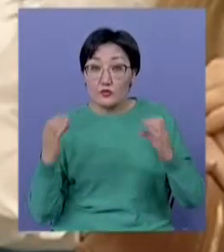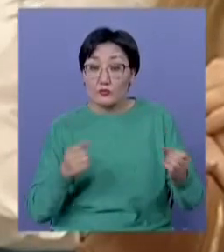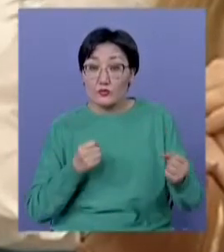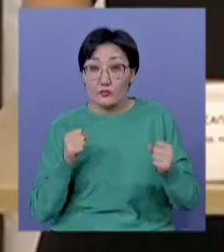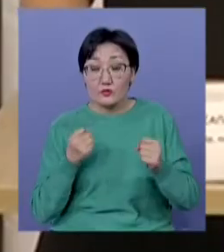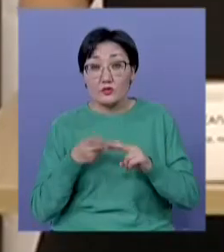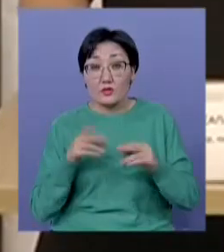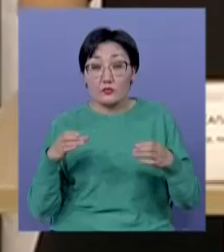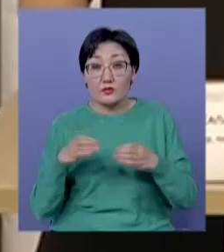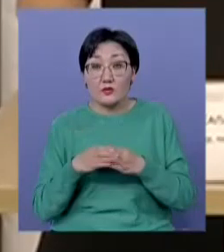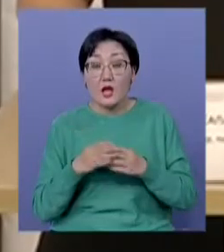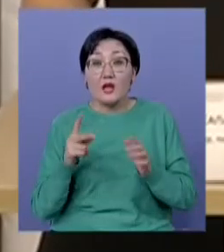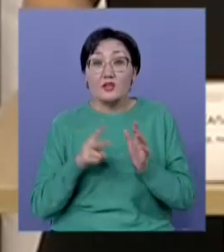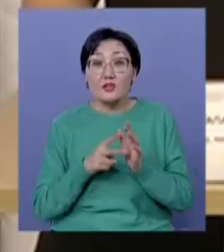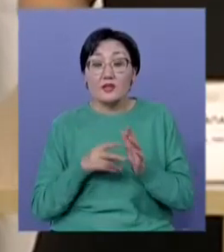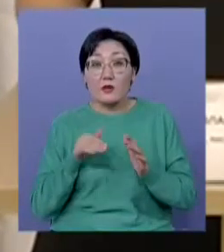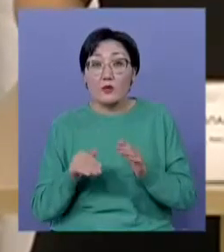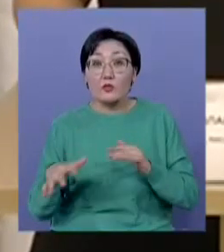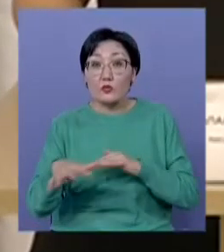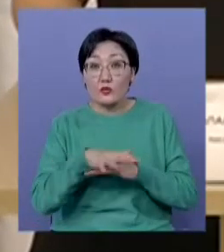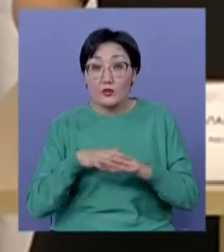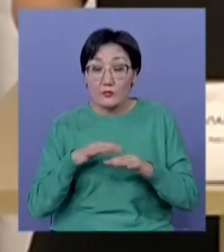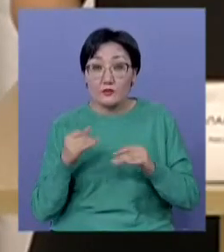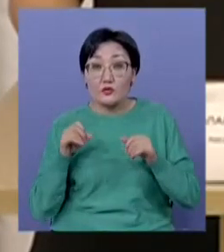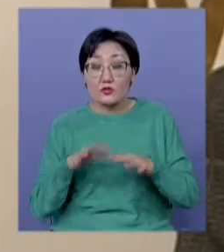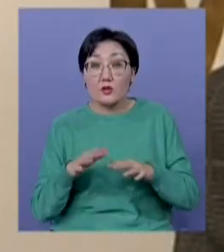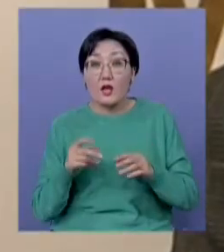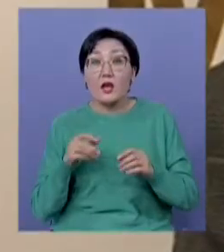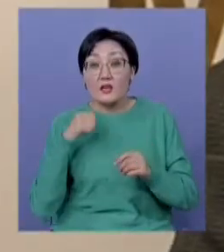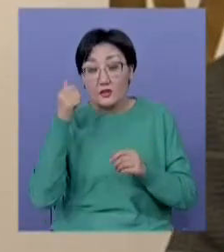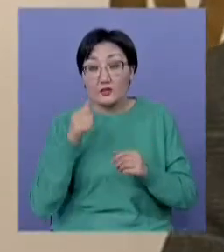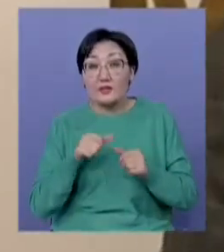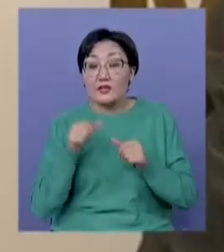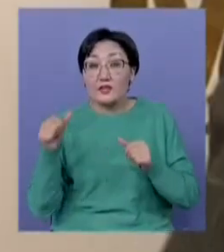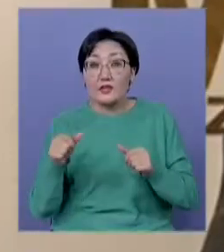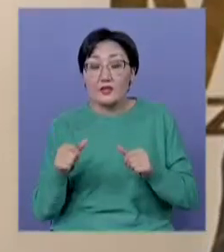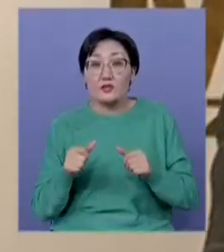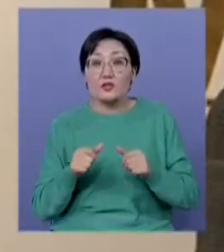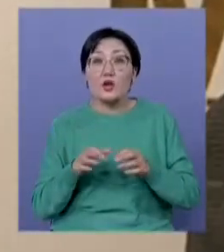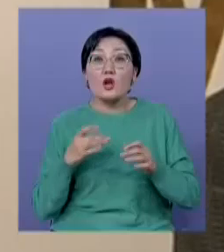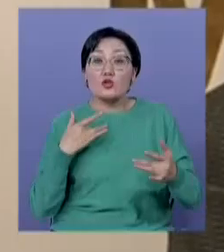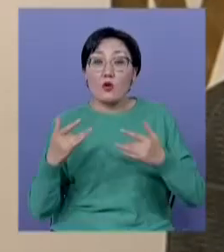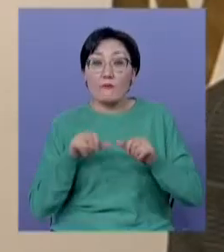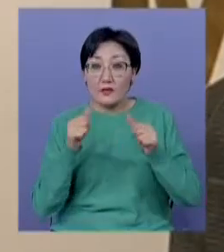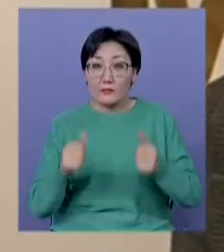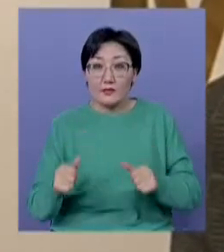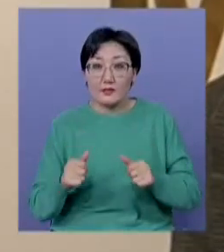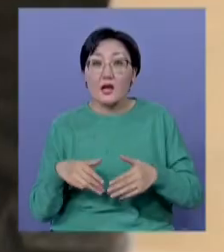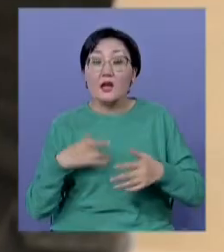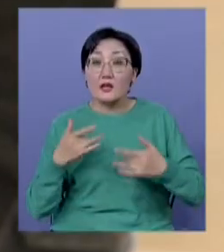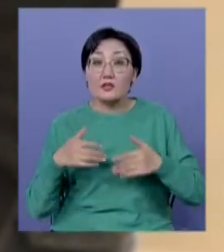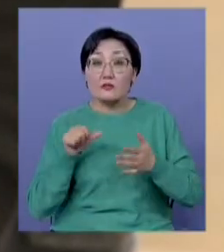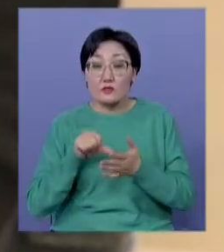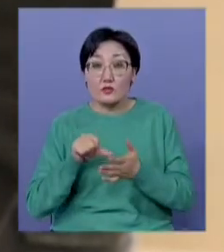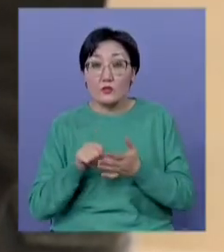өтеді. Ұйымдастырушылар 7000 көрерменнің басын қосып, жылдағыдан ерекше шоу форматындағы концерт ұсынуды жоспарлап отыр.